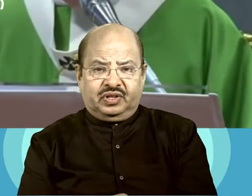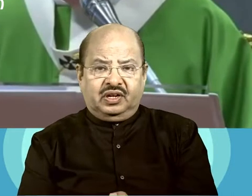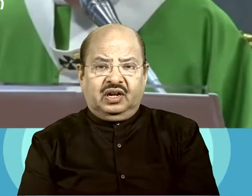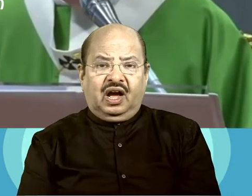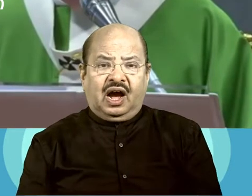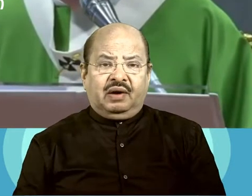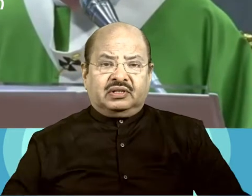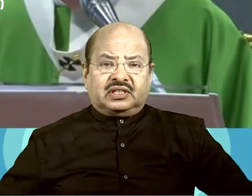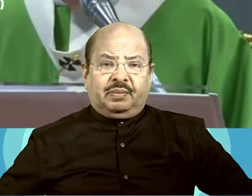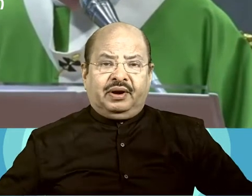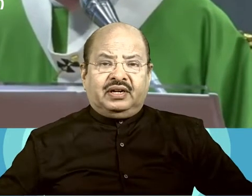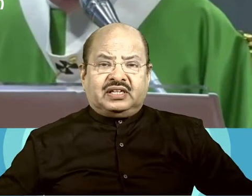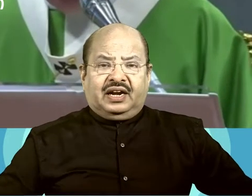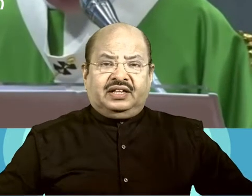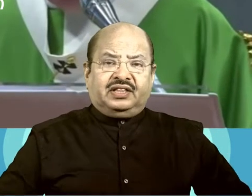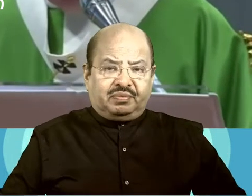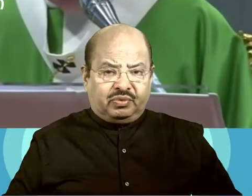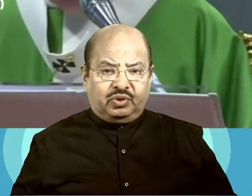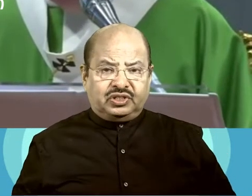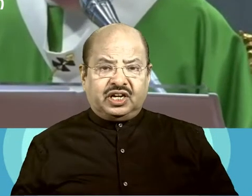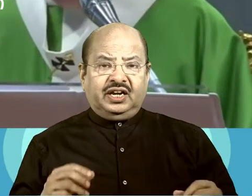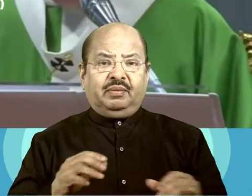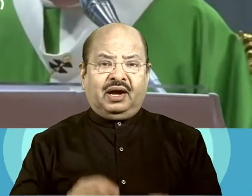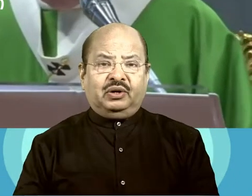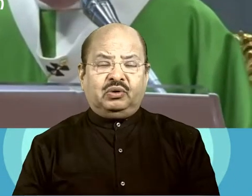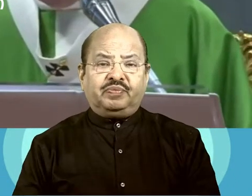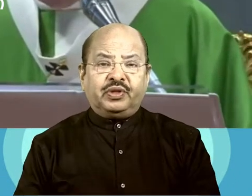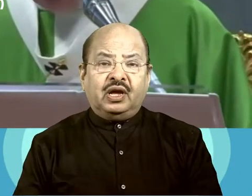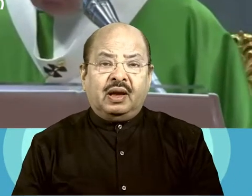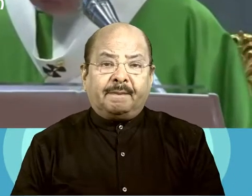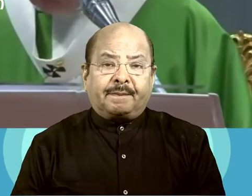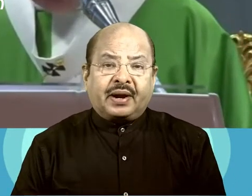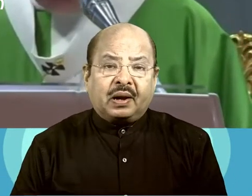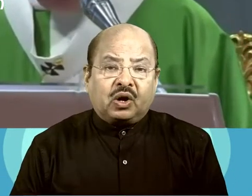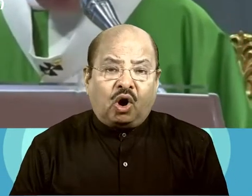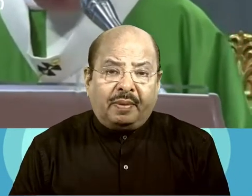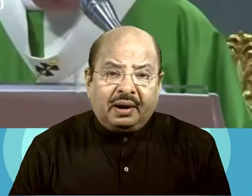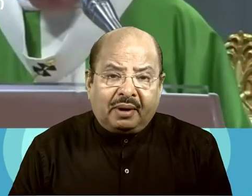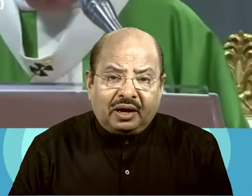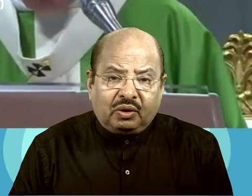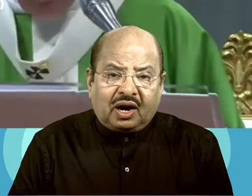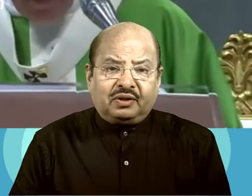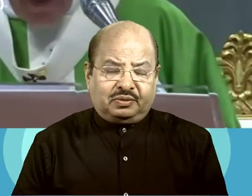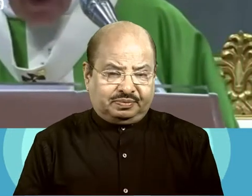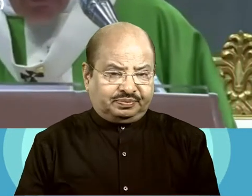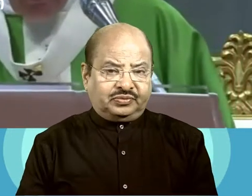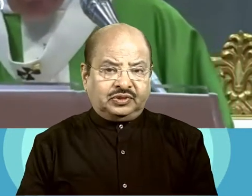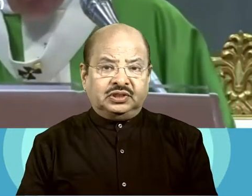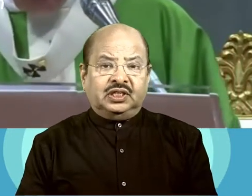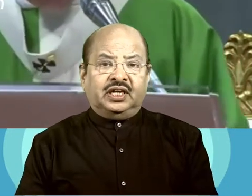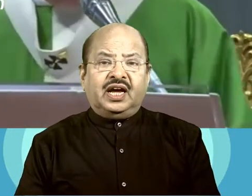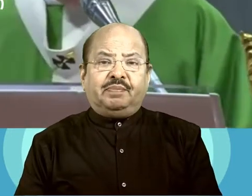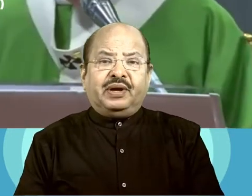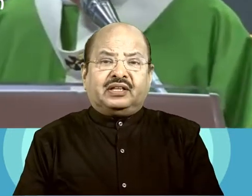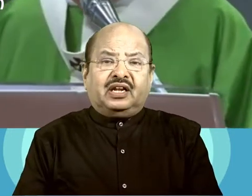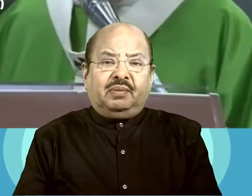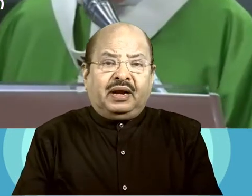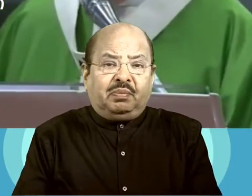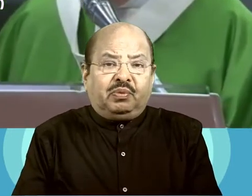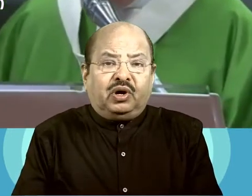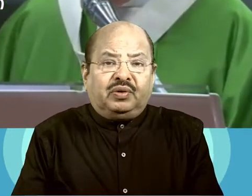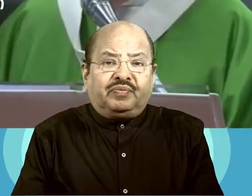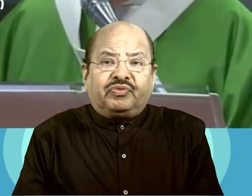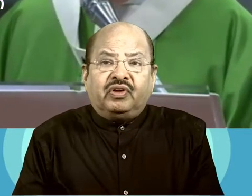ആവശ്യപ്പെടുന്നു. അവർ സഭയുടെ സാന്നിധ്യം ഒരു ശല്യമായോ പ്രകോപനമായോ കാണുന്നു. ഈ